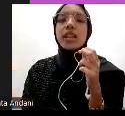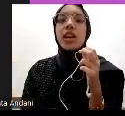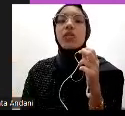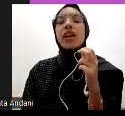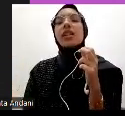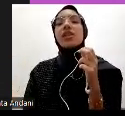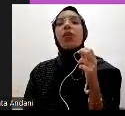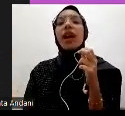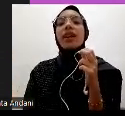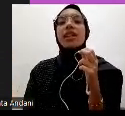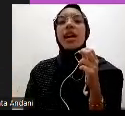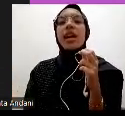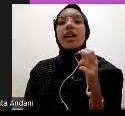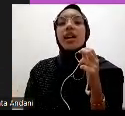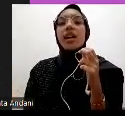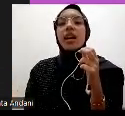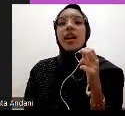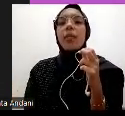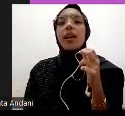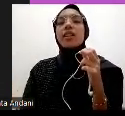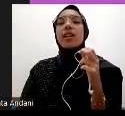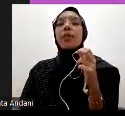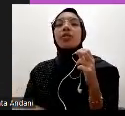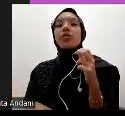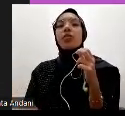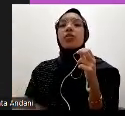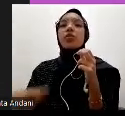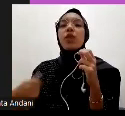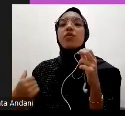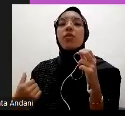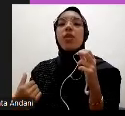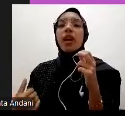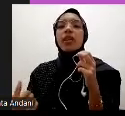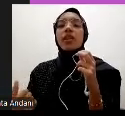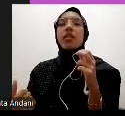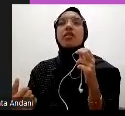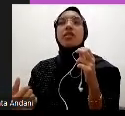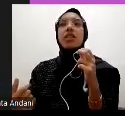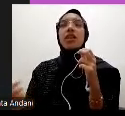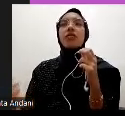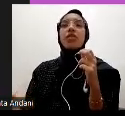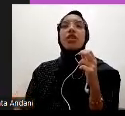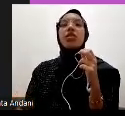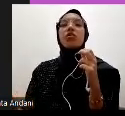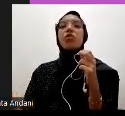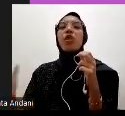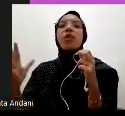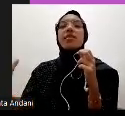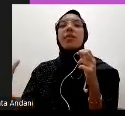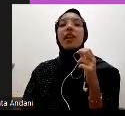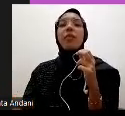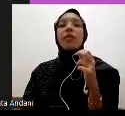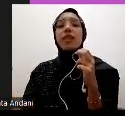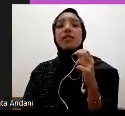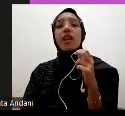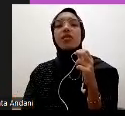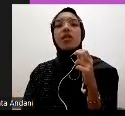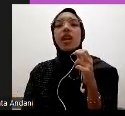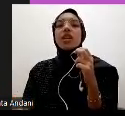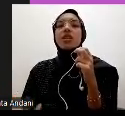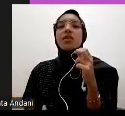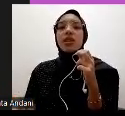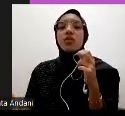yang dilakukan di Polandia, yang mana terdapat 22.000 orang, sekitar umurnya itu 12 sampai 18